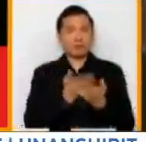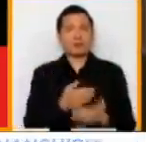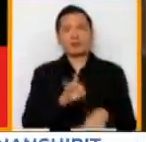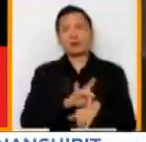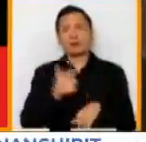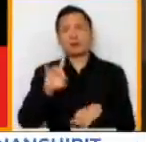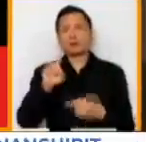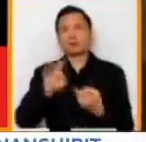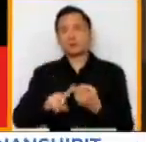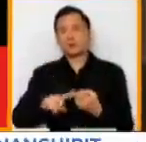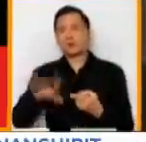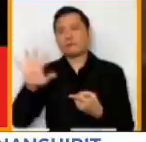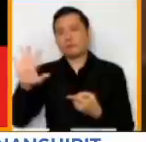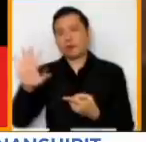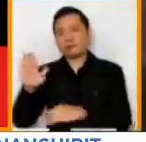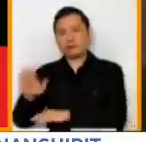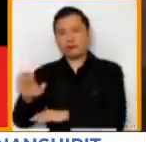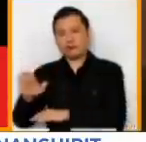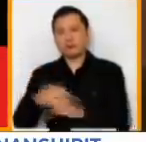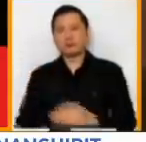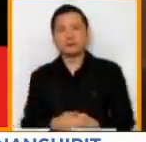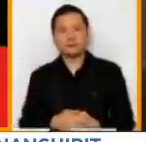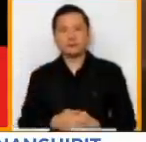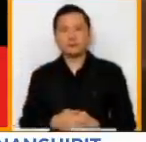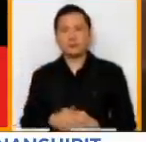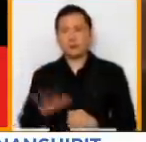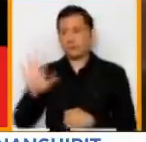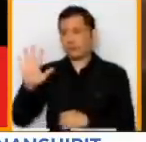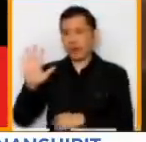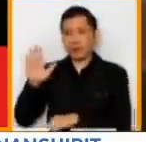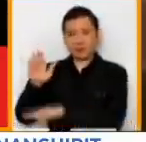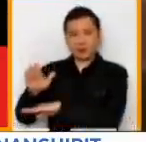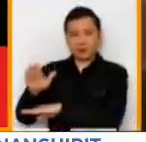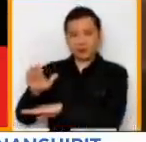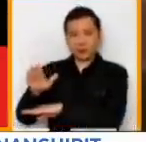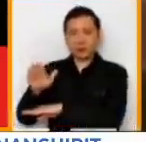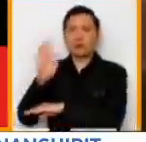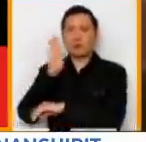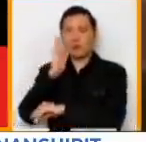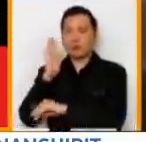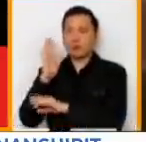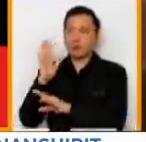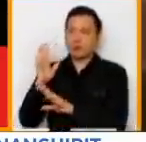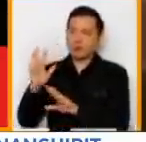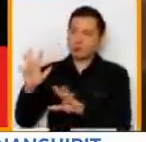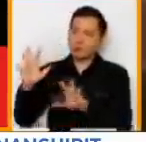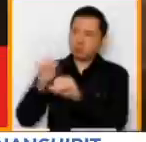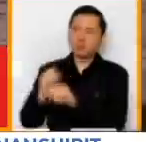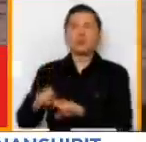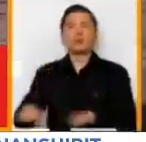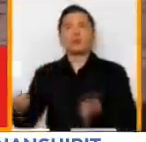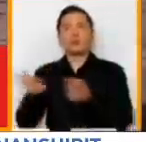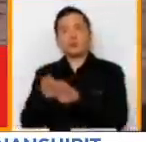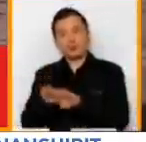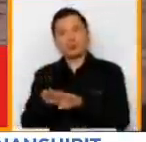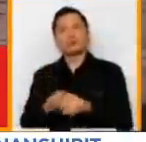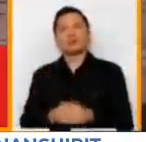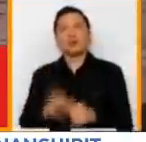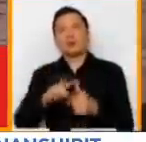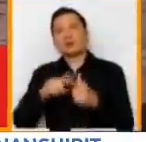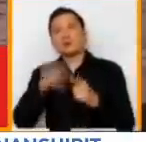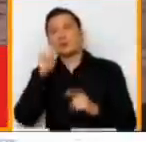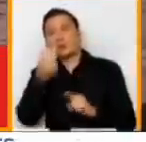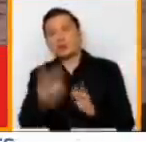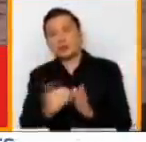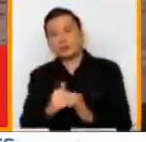hanggang 5 in the afternoon. At 5 in the afternoon, mag-winding up tayo at isasara natin hanggang sa kinabukasan. Paano pag may